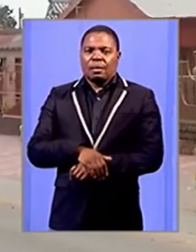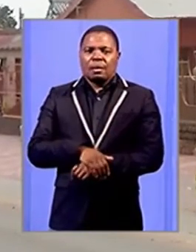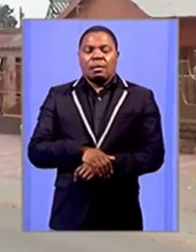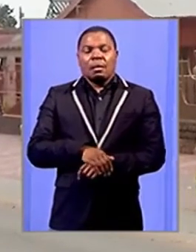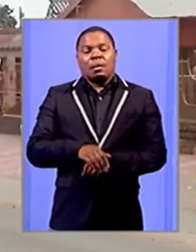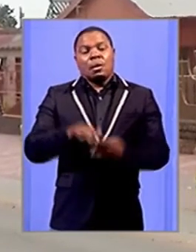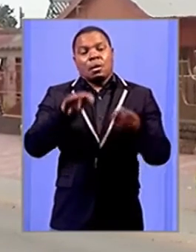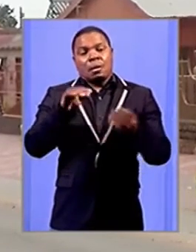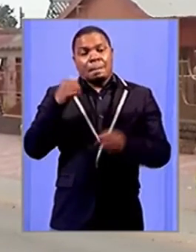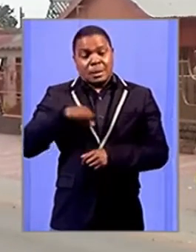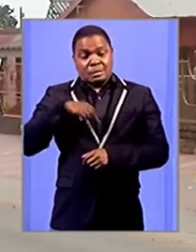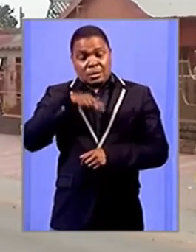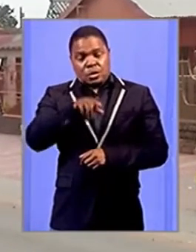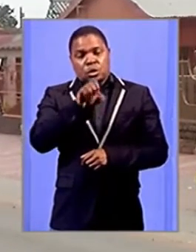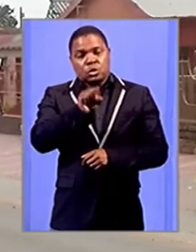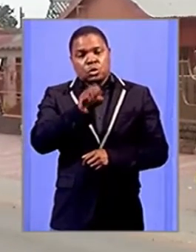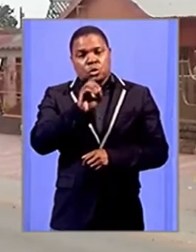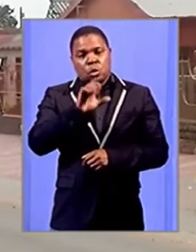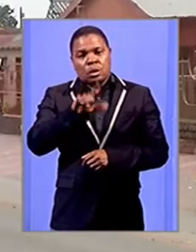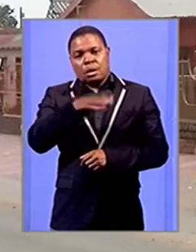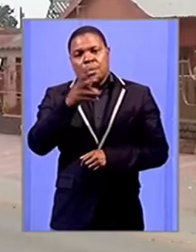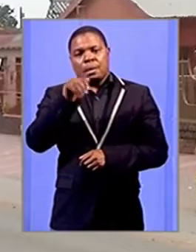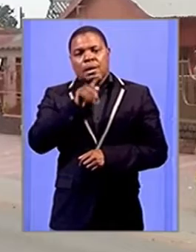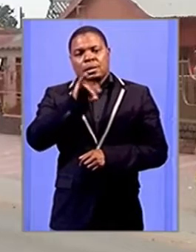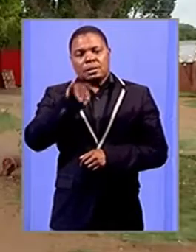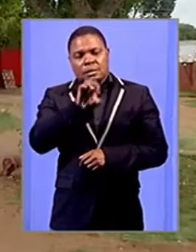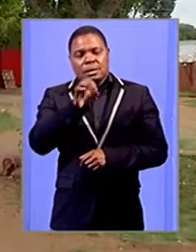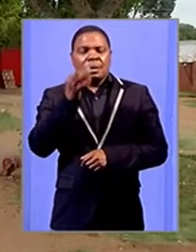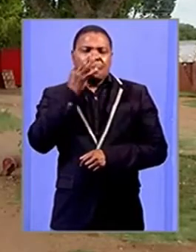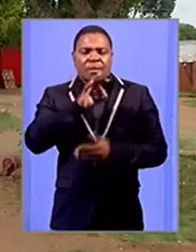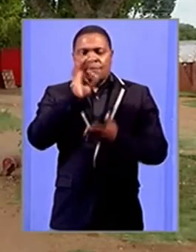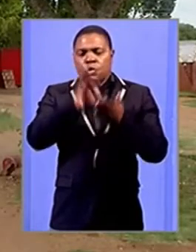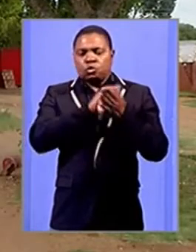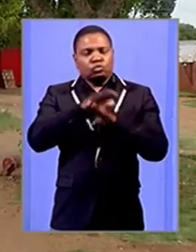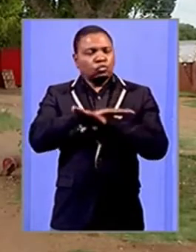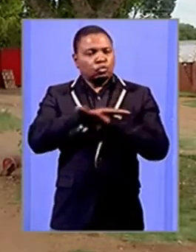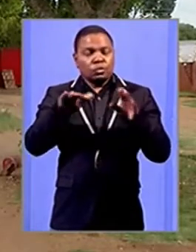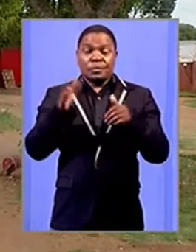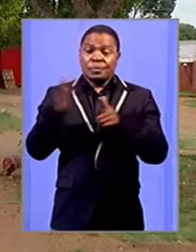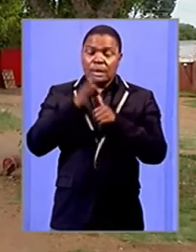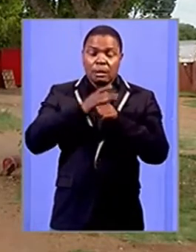Solblaikie ba tiisitse hore ba keke ba nka karolo dikgethong ho fihlela ba bona